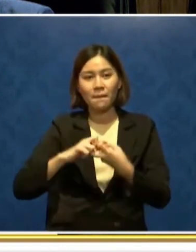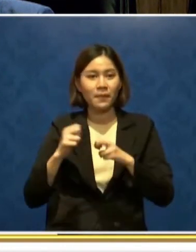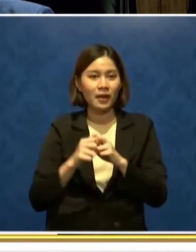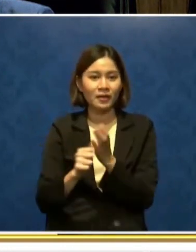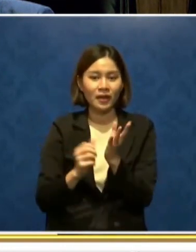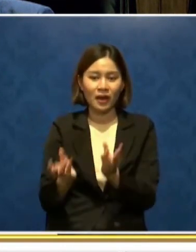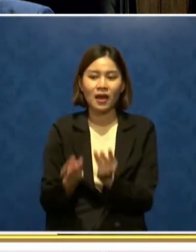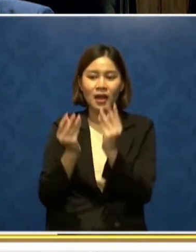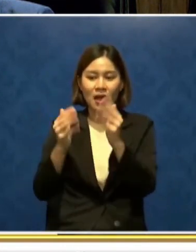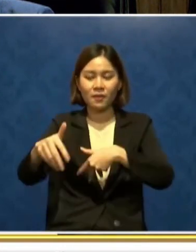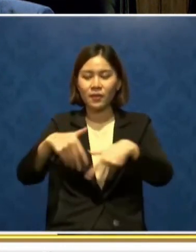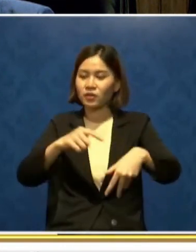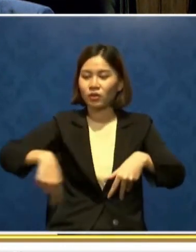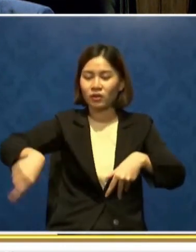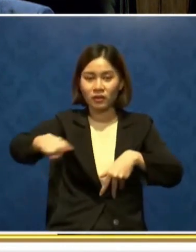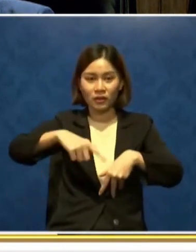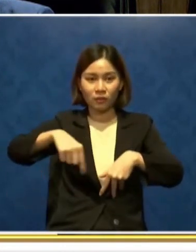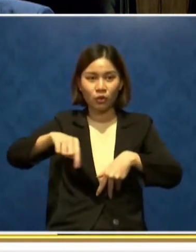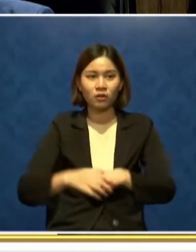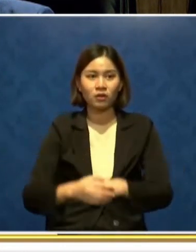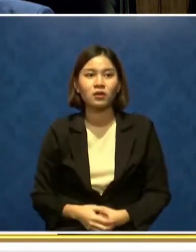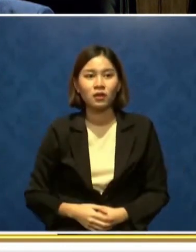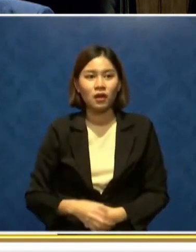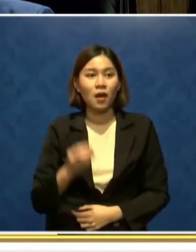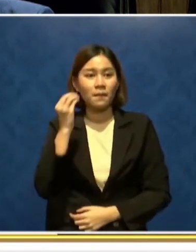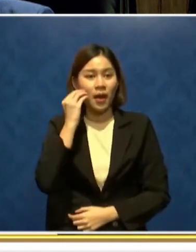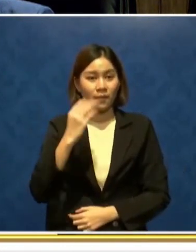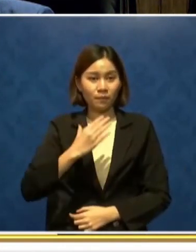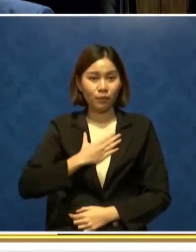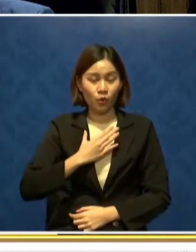ปัญหาให้กับพี่น้องประชาชนทั้งสิ้นพี่น้องที่บ้านผมนะครับที่น้องที่เกาะเกาะเต่าเกาะพะงันเมื่อกี้เพื่อนสมาชิกได้อภิปรายไปแล้วมีปัญหากันอย่างนี้อ่ะครับและเราจะพัฒนาในเรื่องของการท่องเที่ยวได้อย่างไร